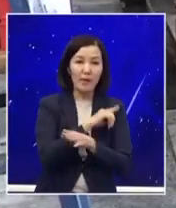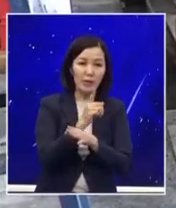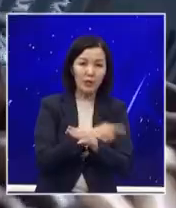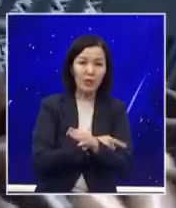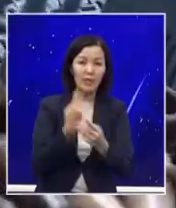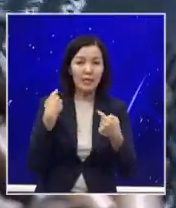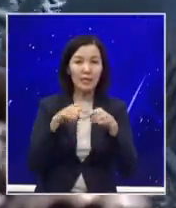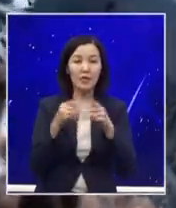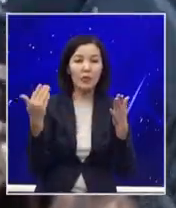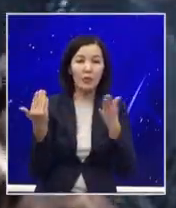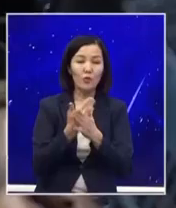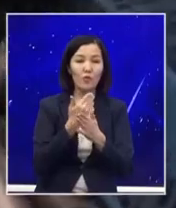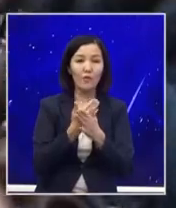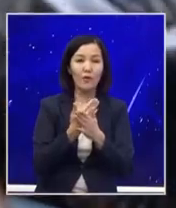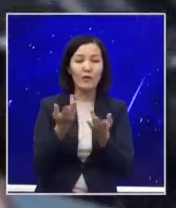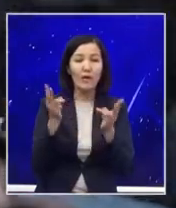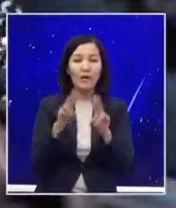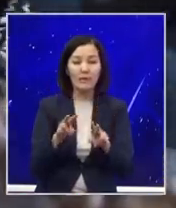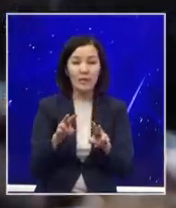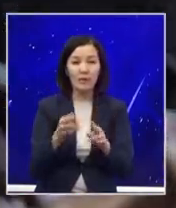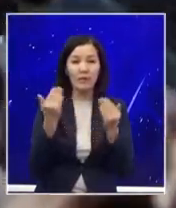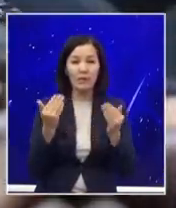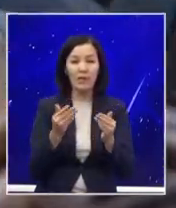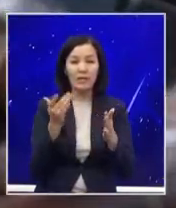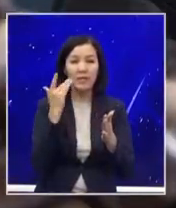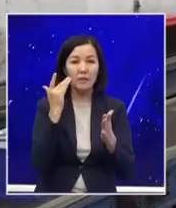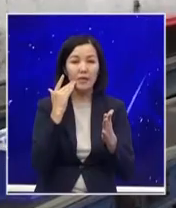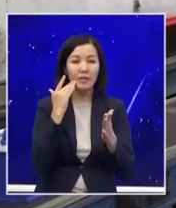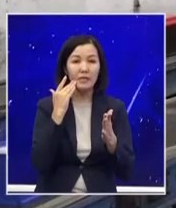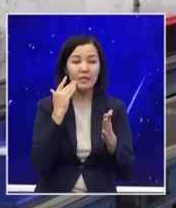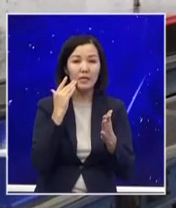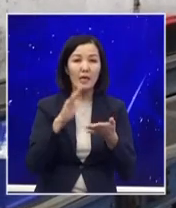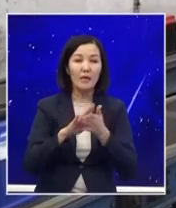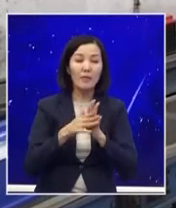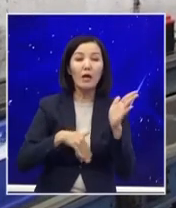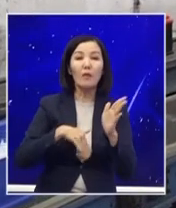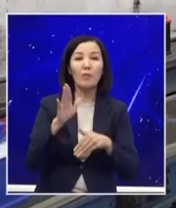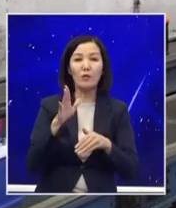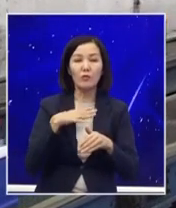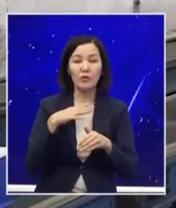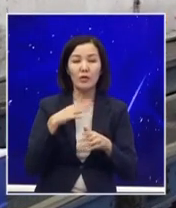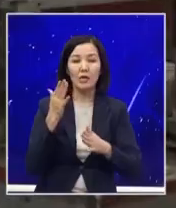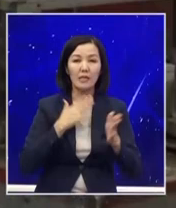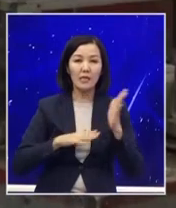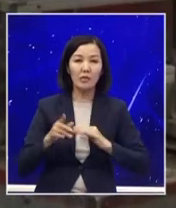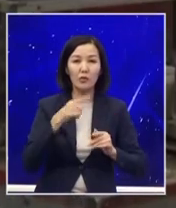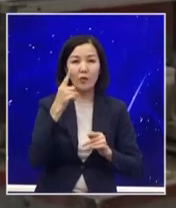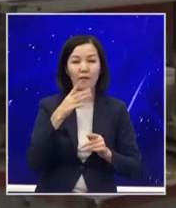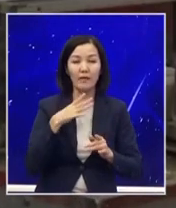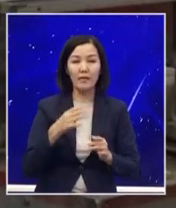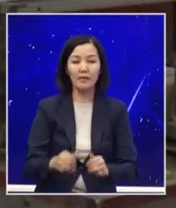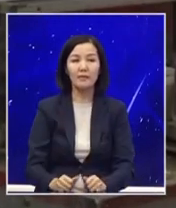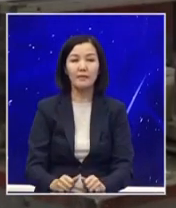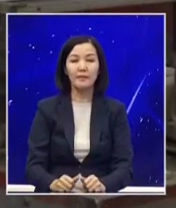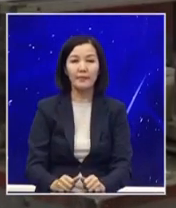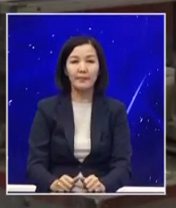и технологичнее. Остается быть островом стабильности и благополучия. С радостью делится она. Ок, я здесь